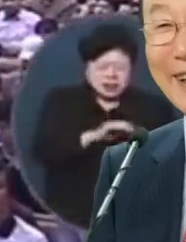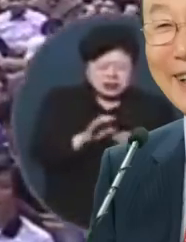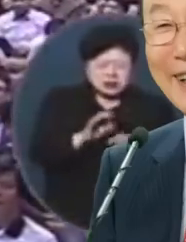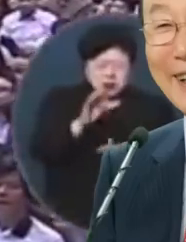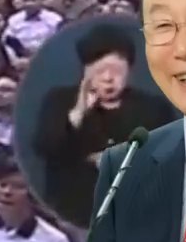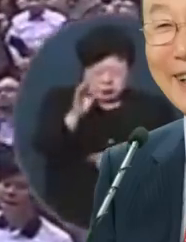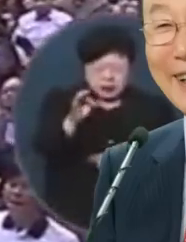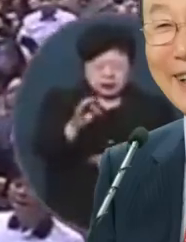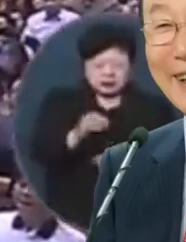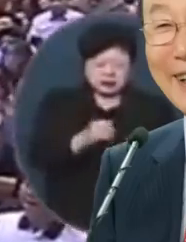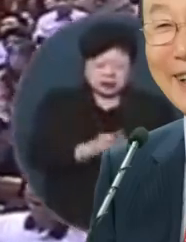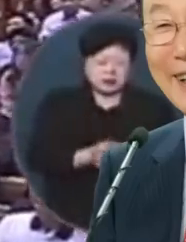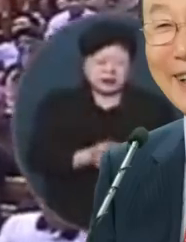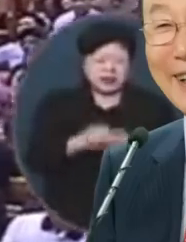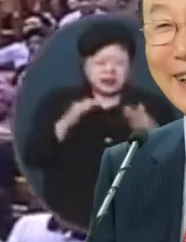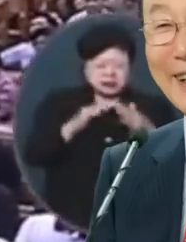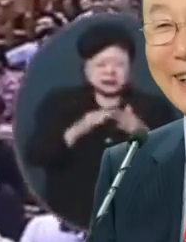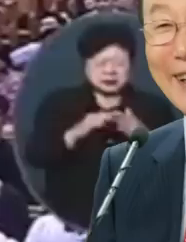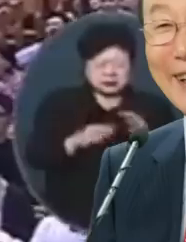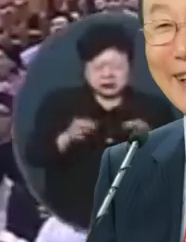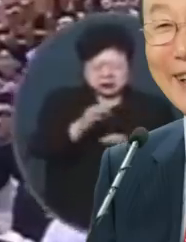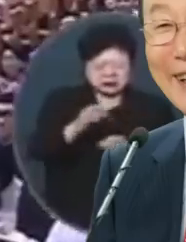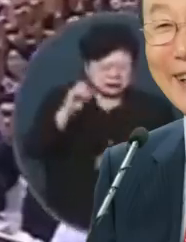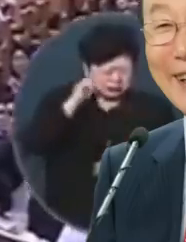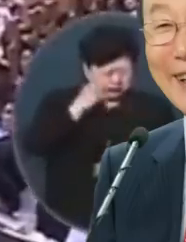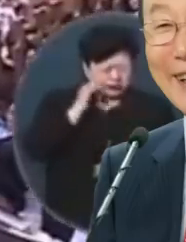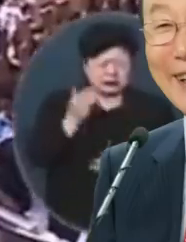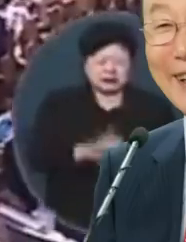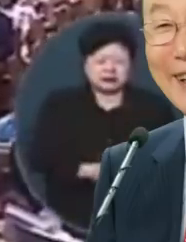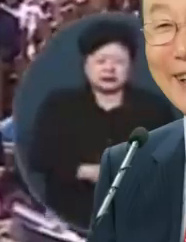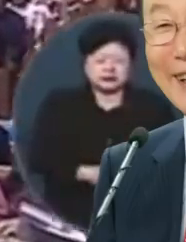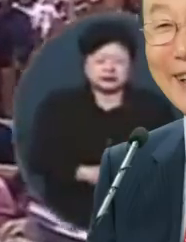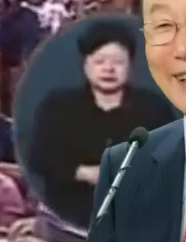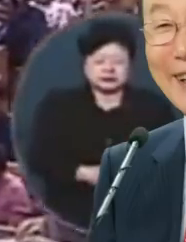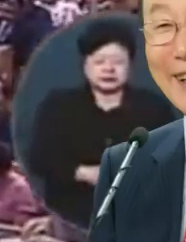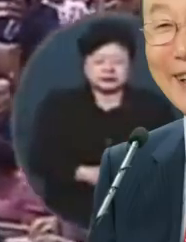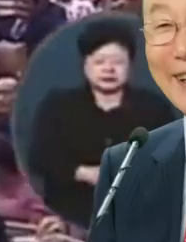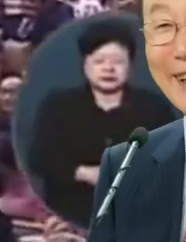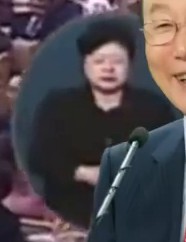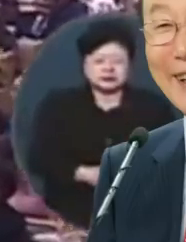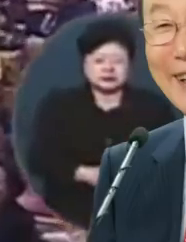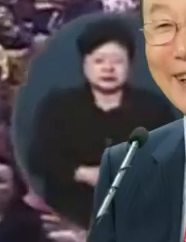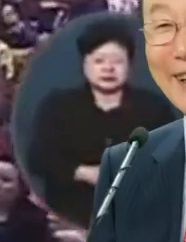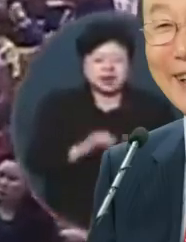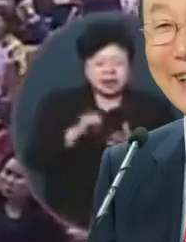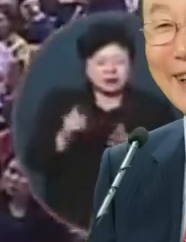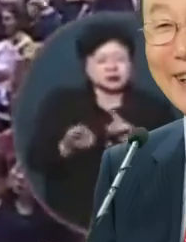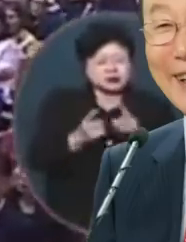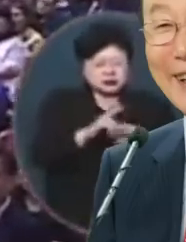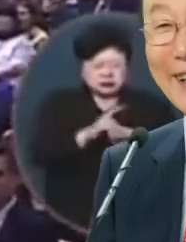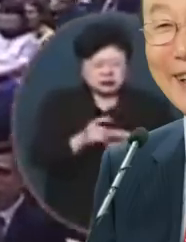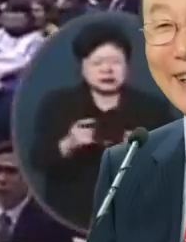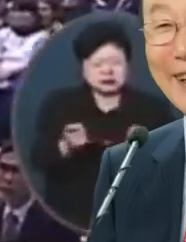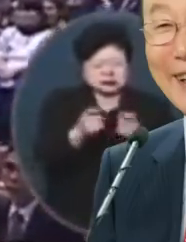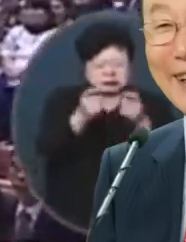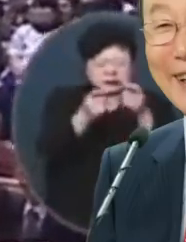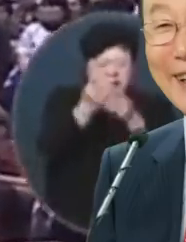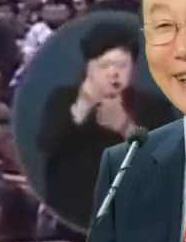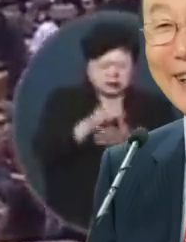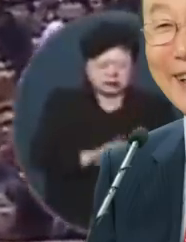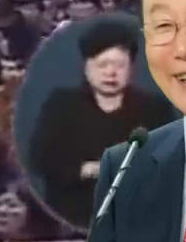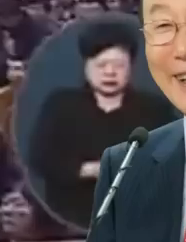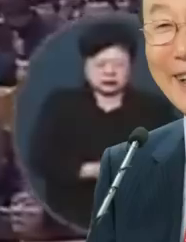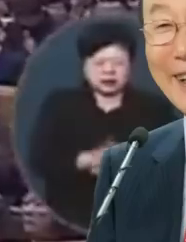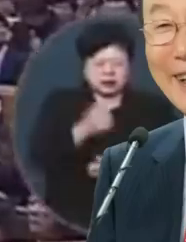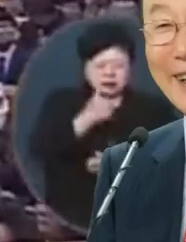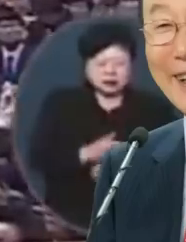때문에 가게가 경제가 위태롭게 되고 그러다 보면 가족 간에 다툼이 일어나고